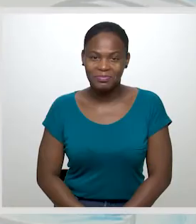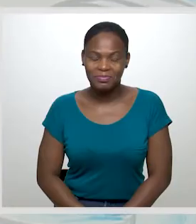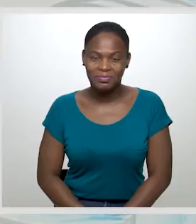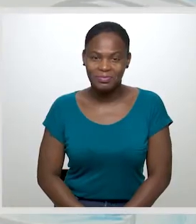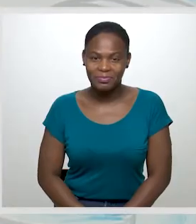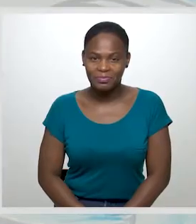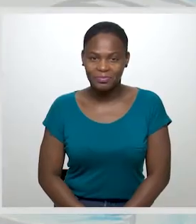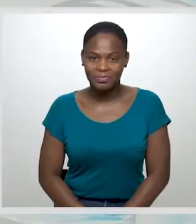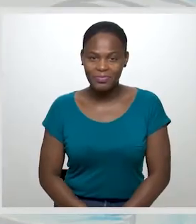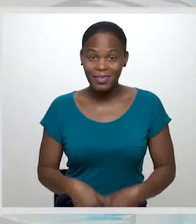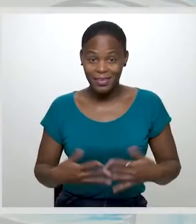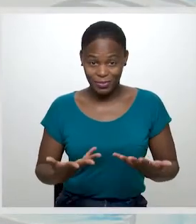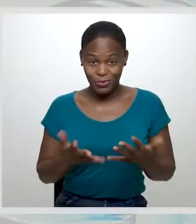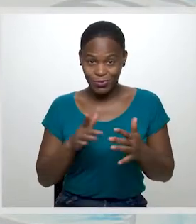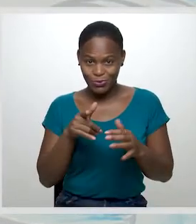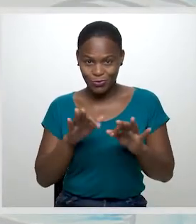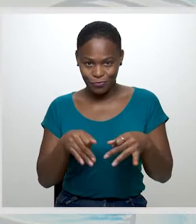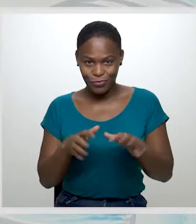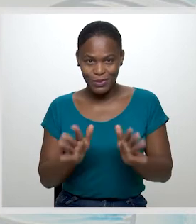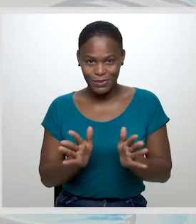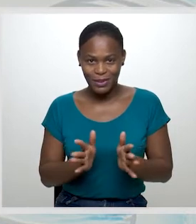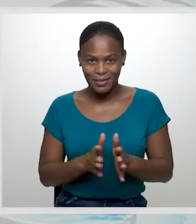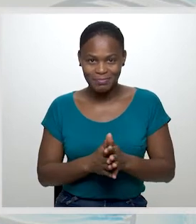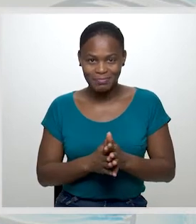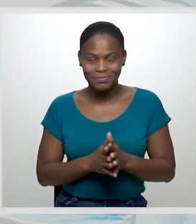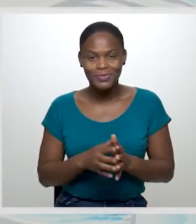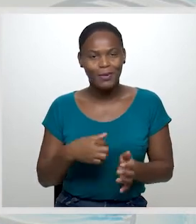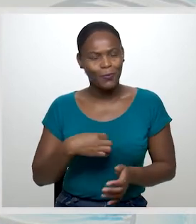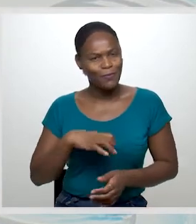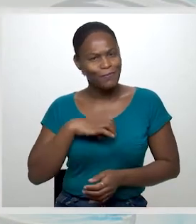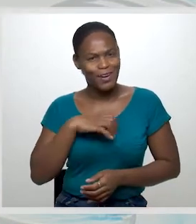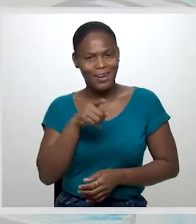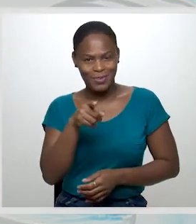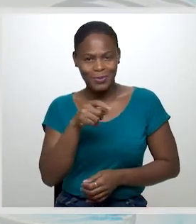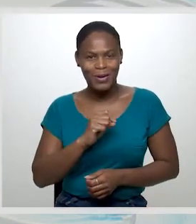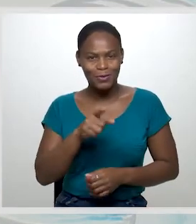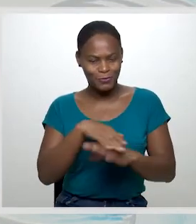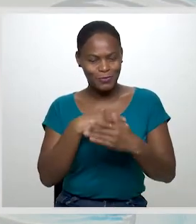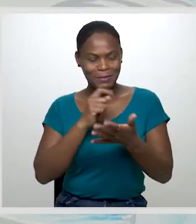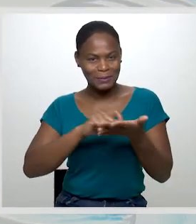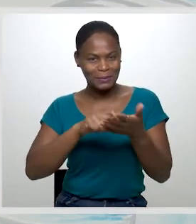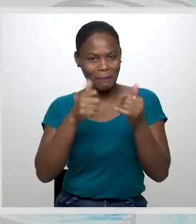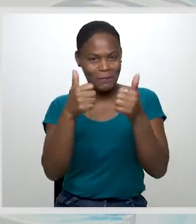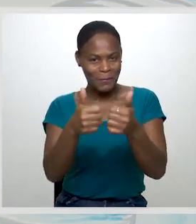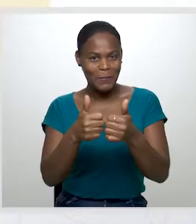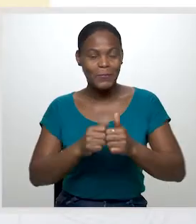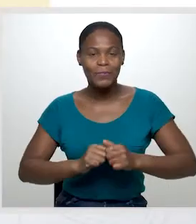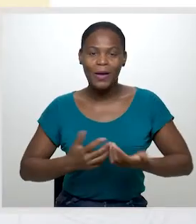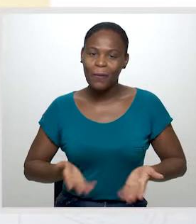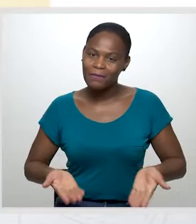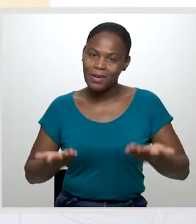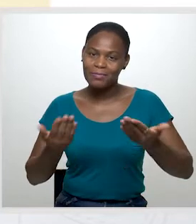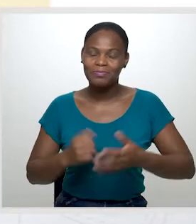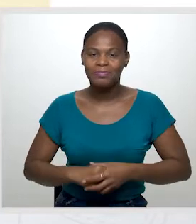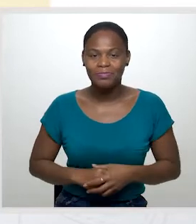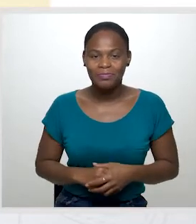Ça y est, tu as fini. J'ai confiance en toi. Tu as très bien fait l'exercice. Alors, on y va.